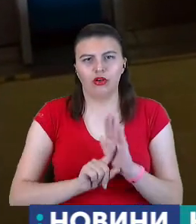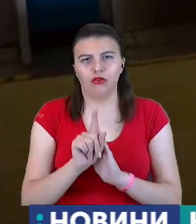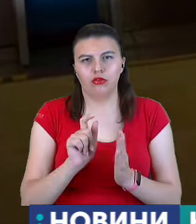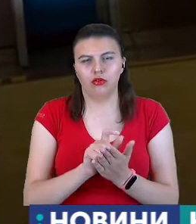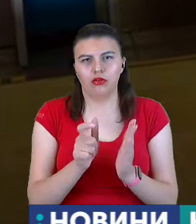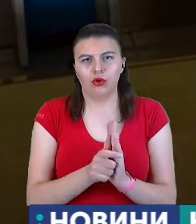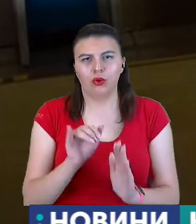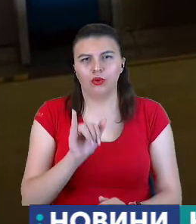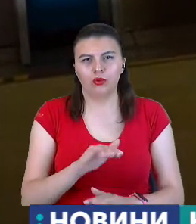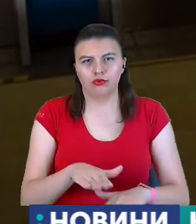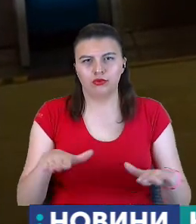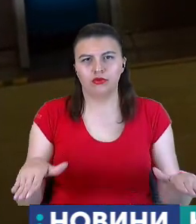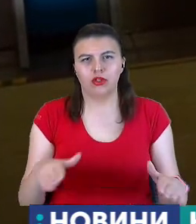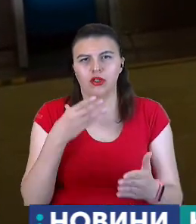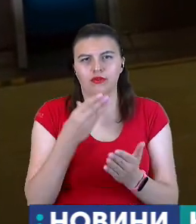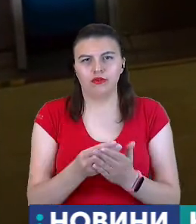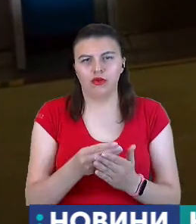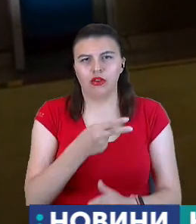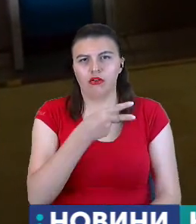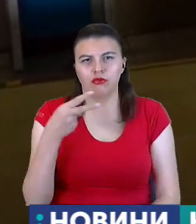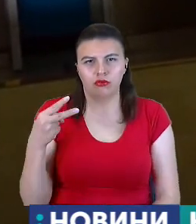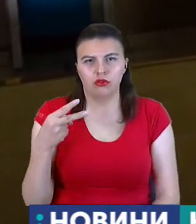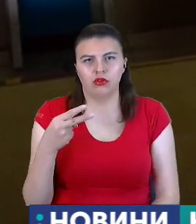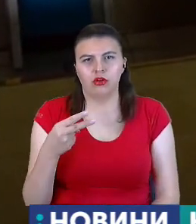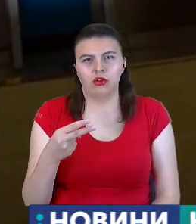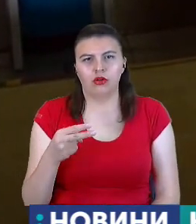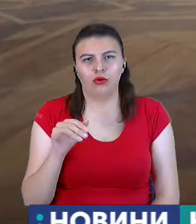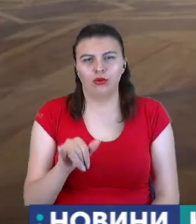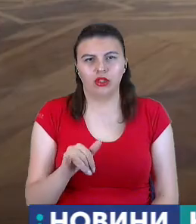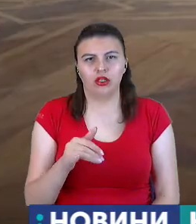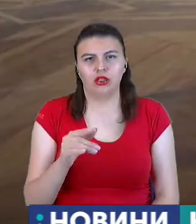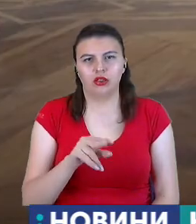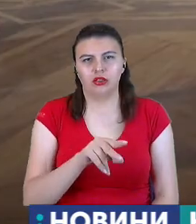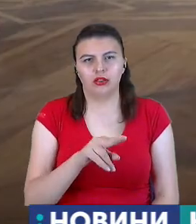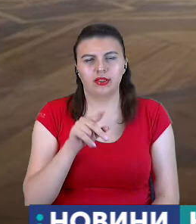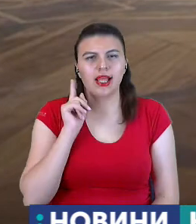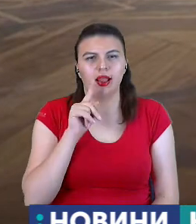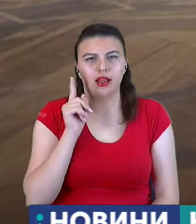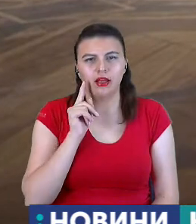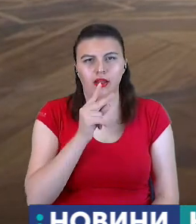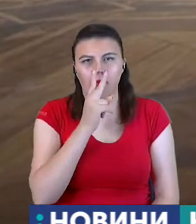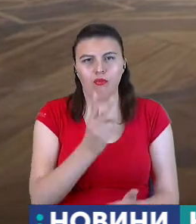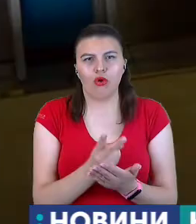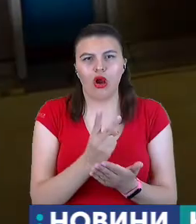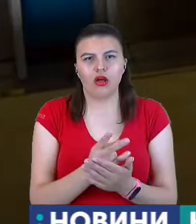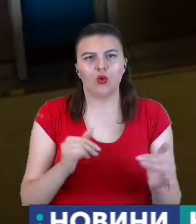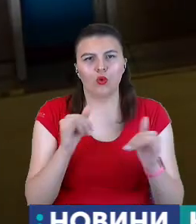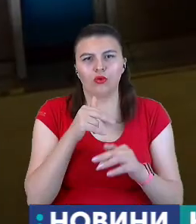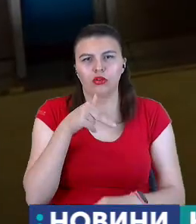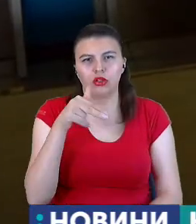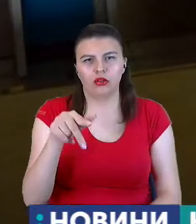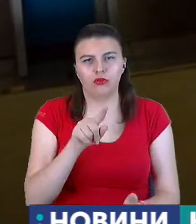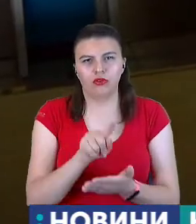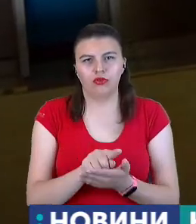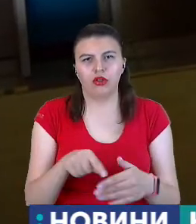них своя рекреація на другому поверху, у них стрілочками зеленими показано, куди вони повинні рухатися. І так,